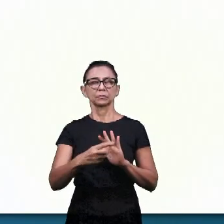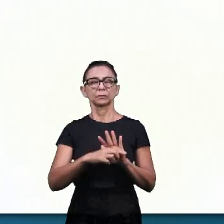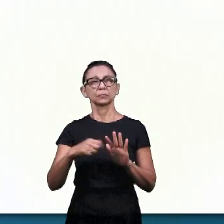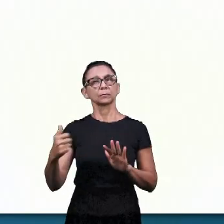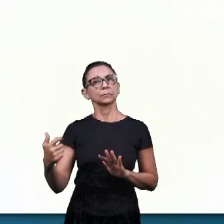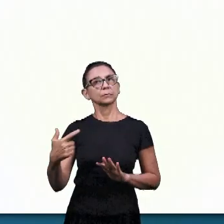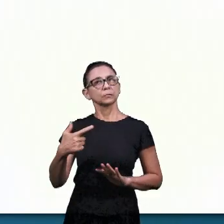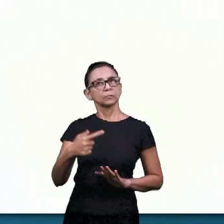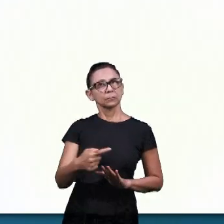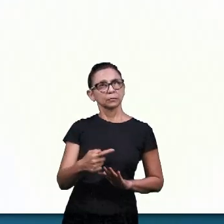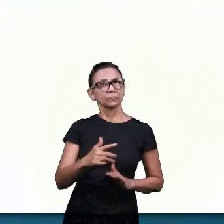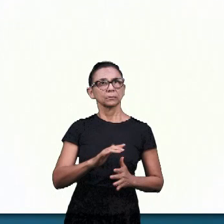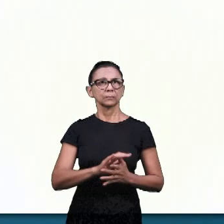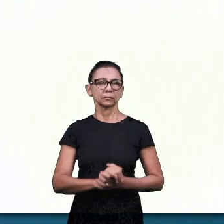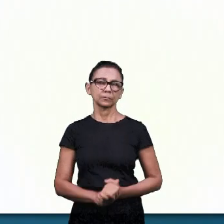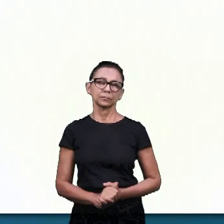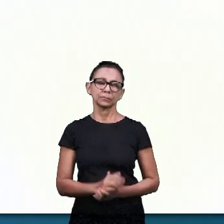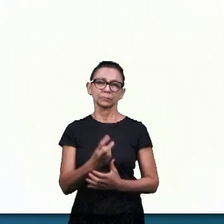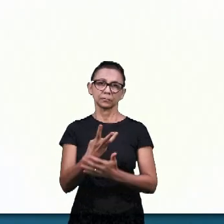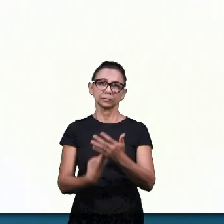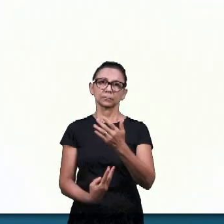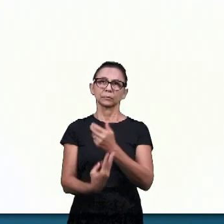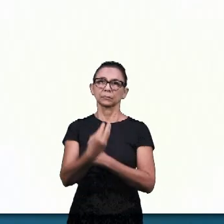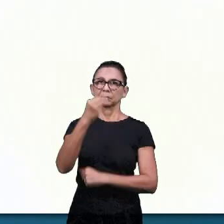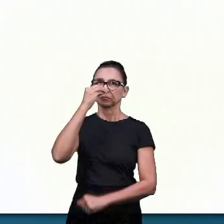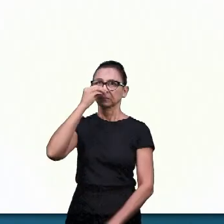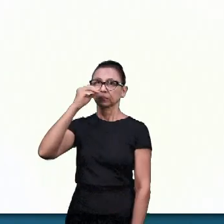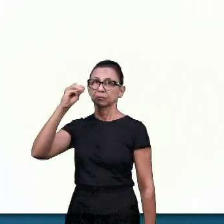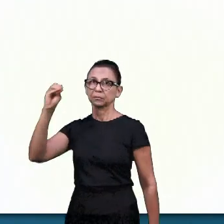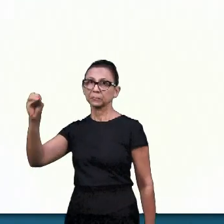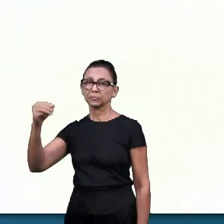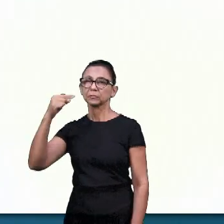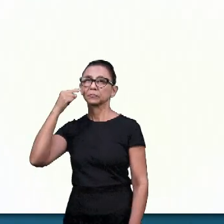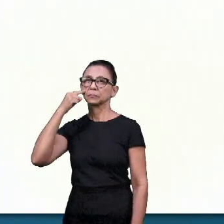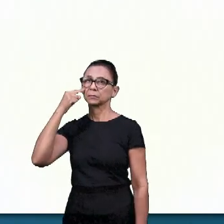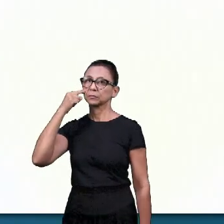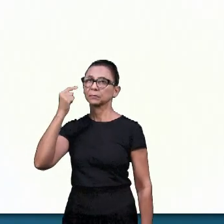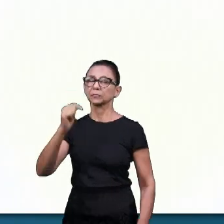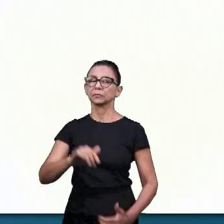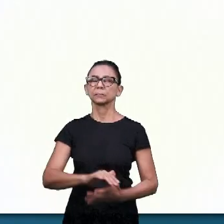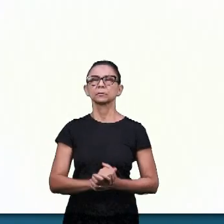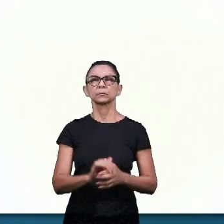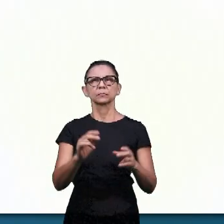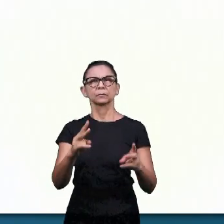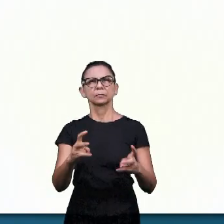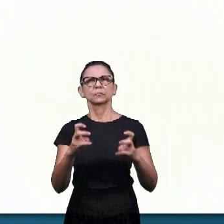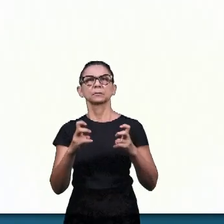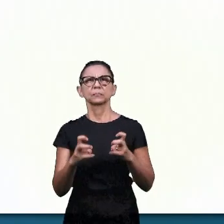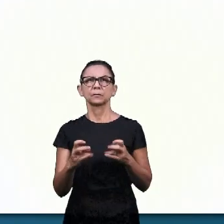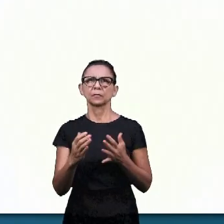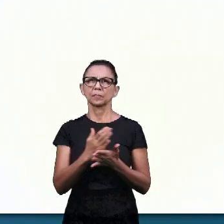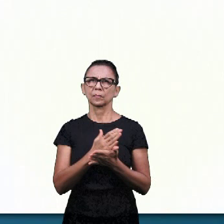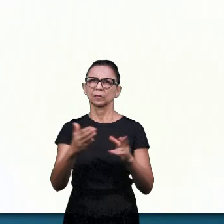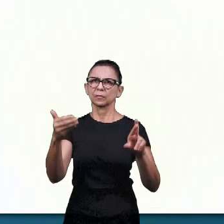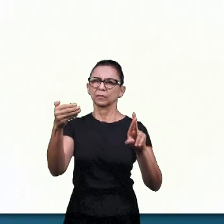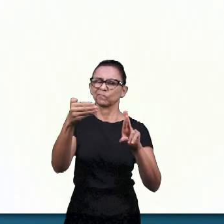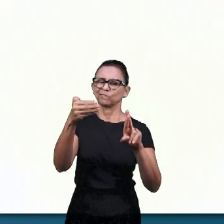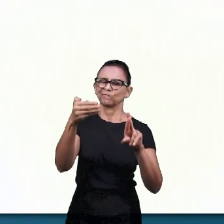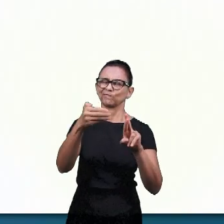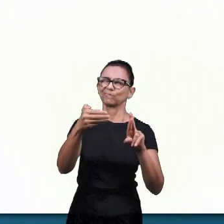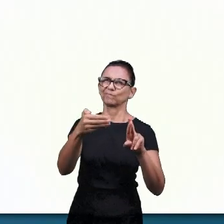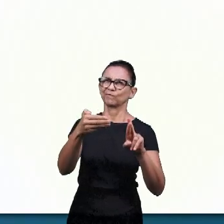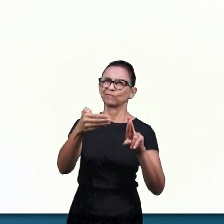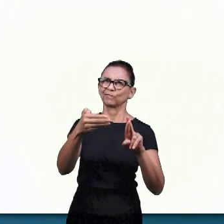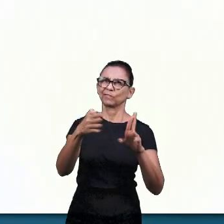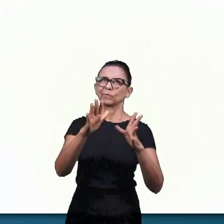évidemment, à la Trinité. L'activité, c'est la suivante. Identifier quelques références de rejet à Jésus,